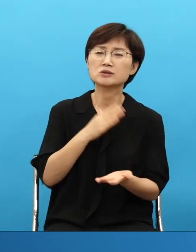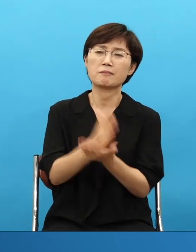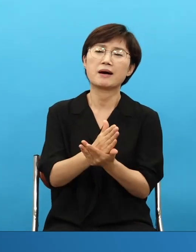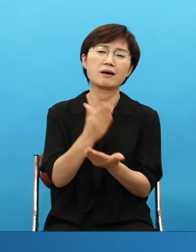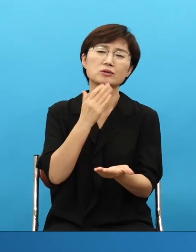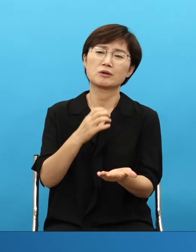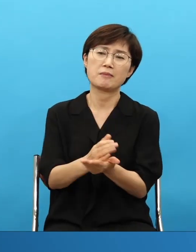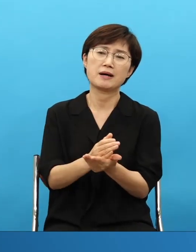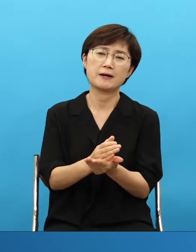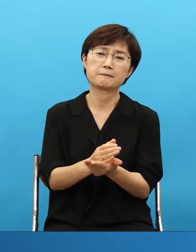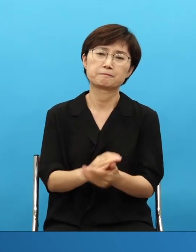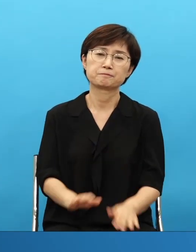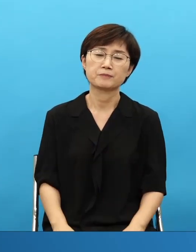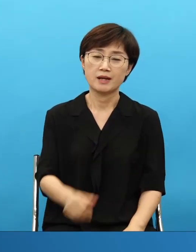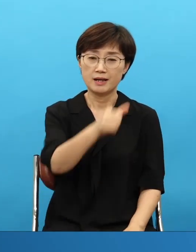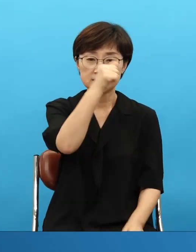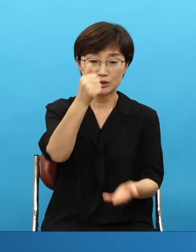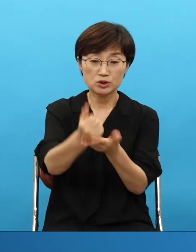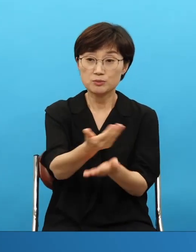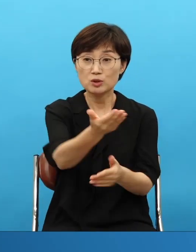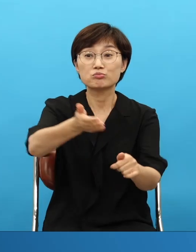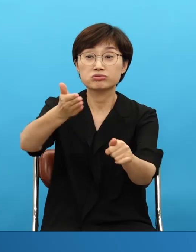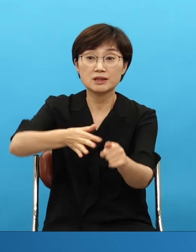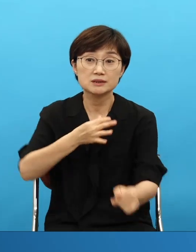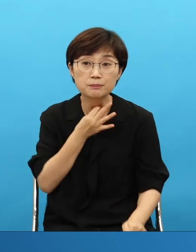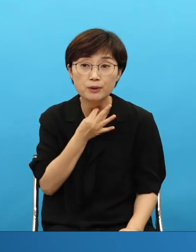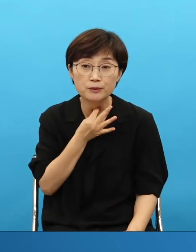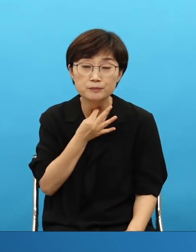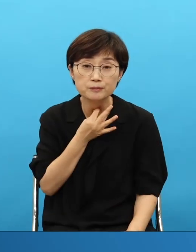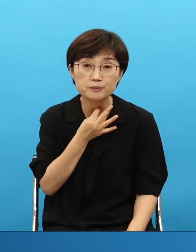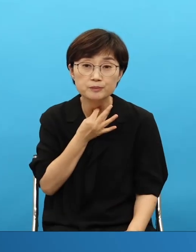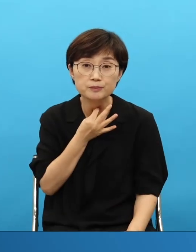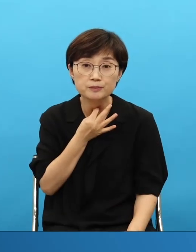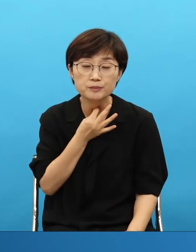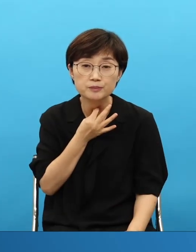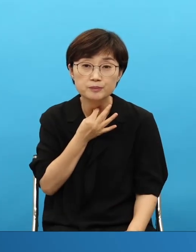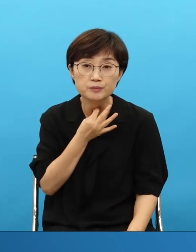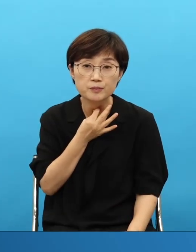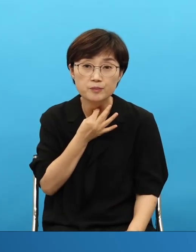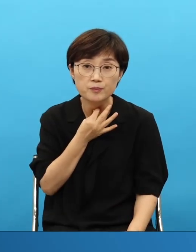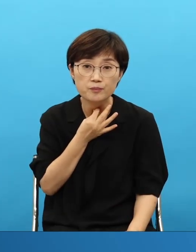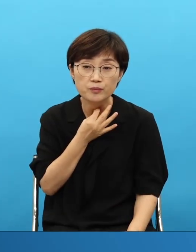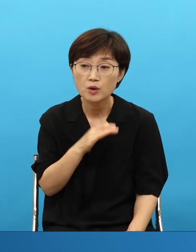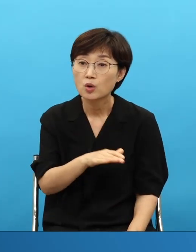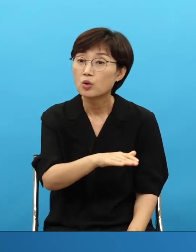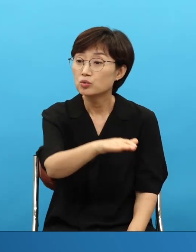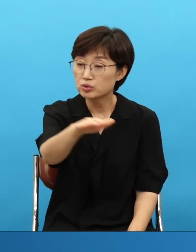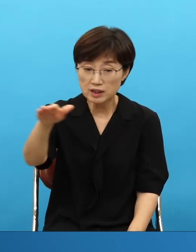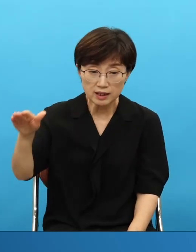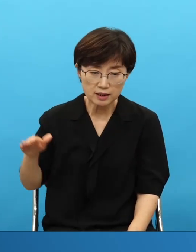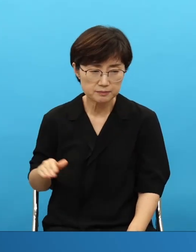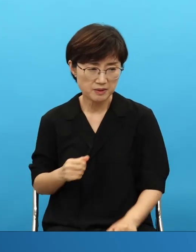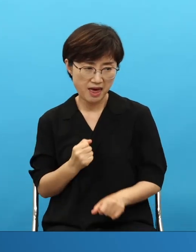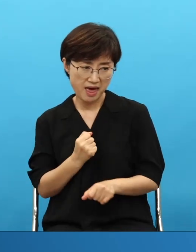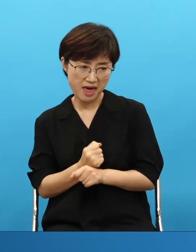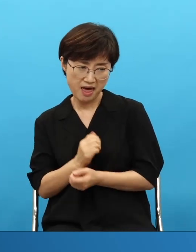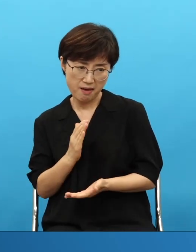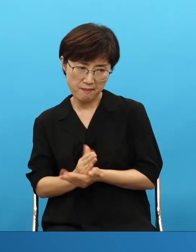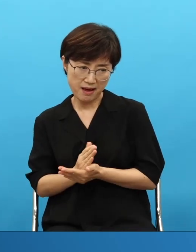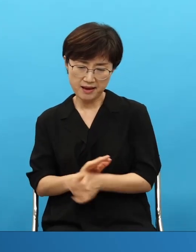장로님들 보고 드린 말씀입니다. 这是接下来是对长老说. 우리는 계산이 아닙니다.